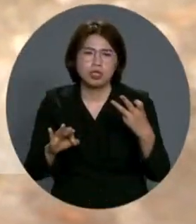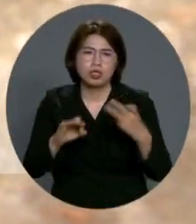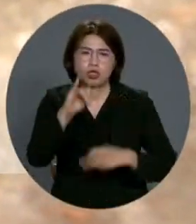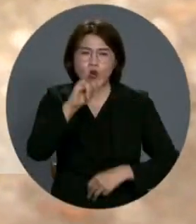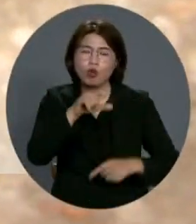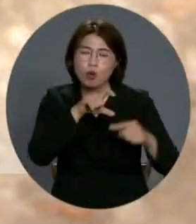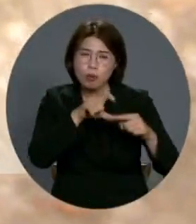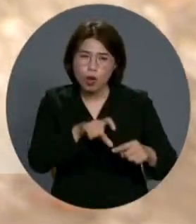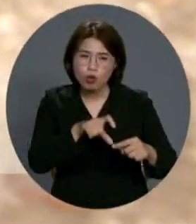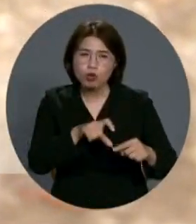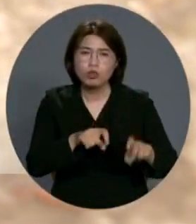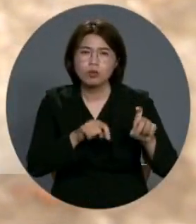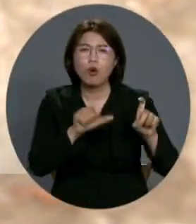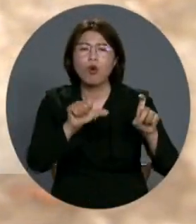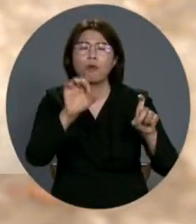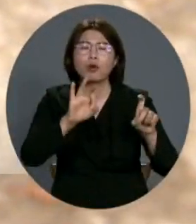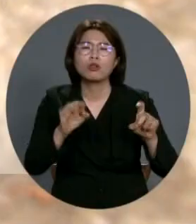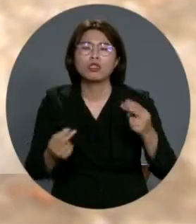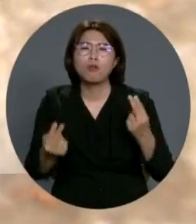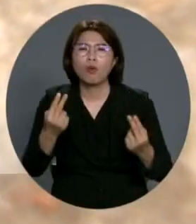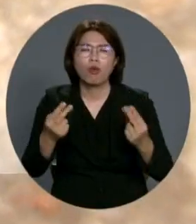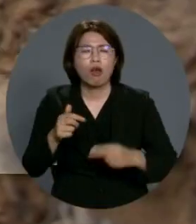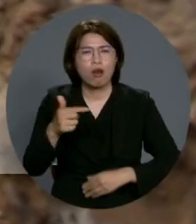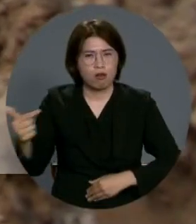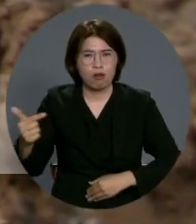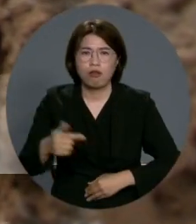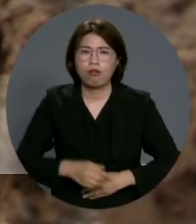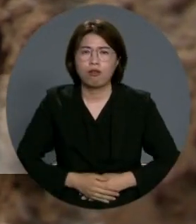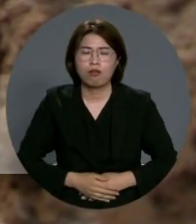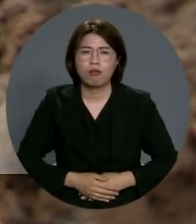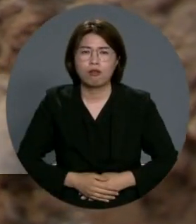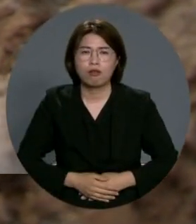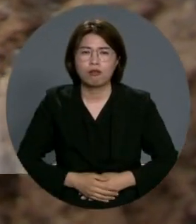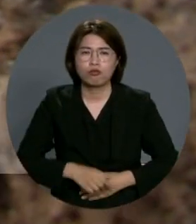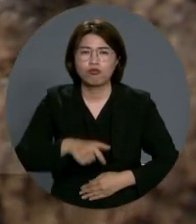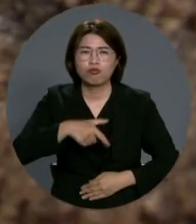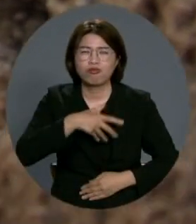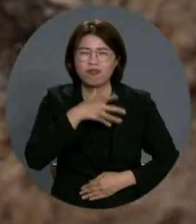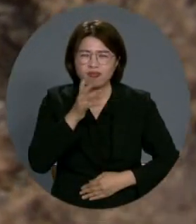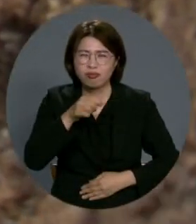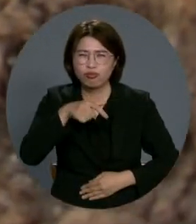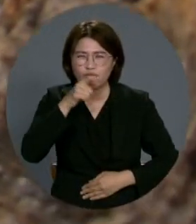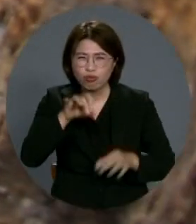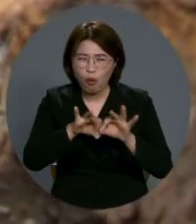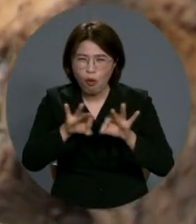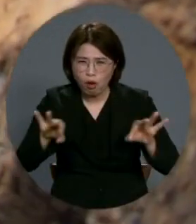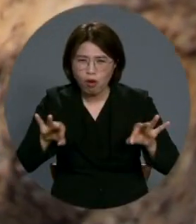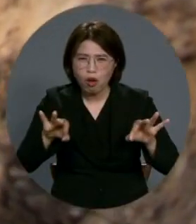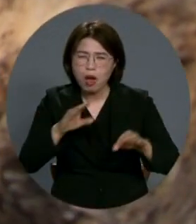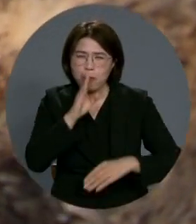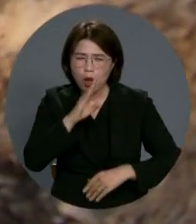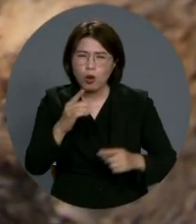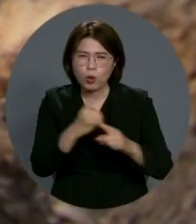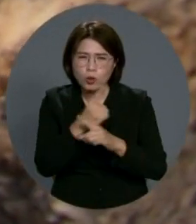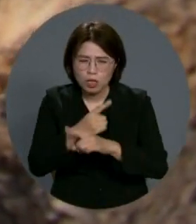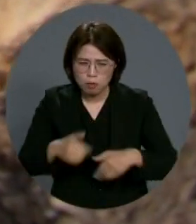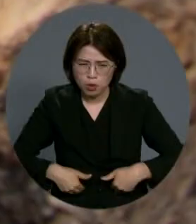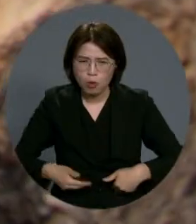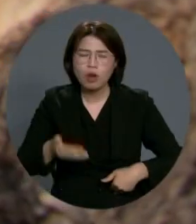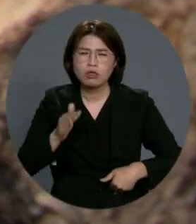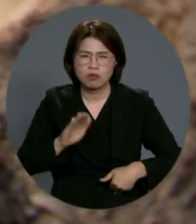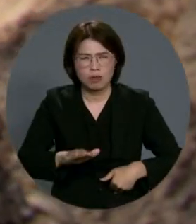평균 누수율 10.5%보다 높습니다 노후 관로를 제때 교체해야 하지만 현실적으로